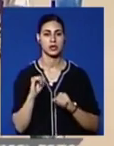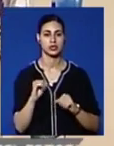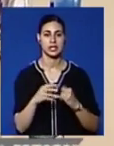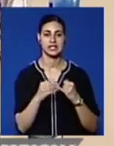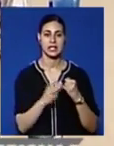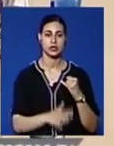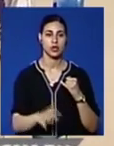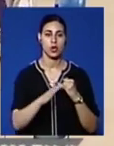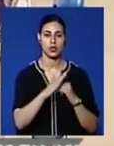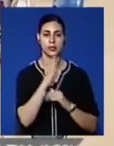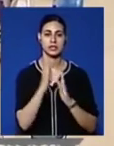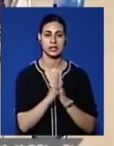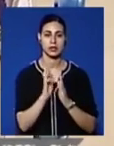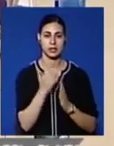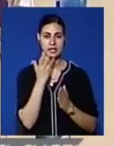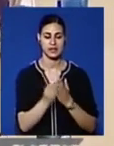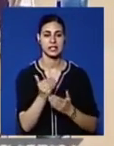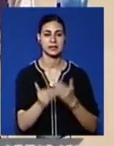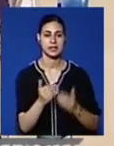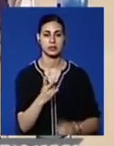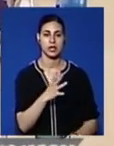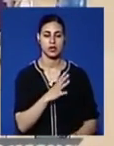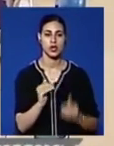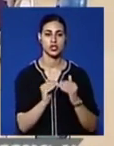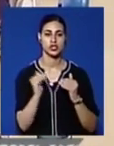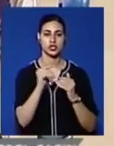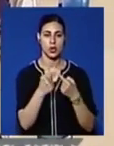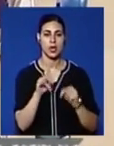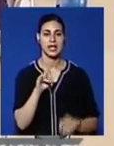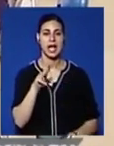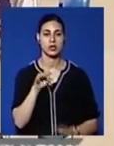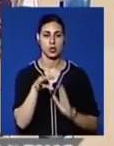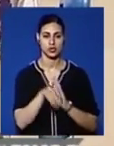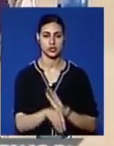ტერიტორიულ მთლიანობას და თქვენს მისწრაფებას. გახდეთ ჩრდილო ატლანტიკური ალიანსის წევრი.